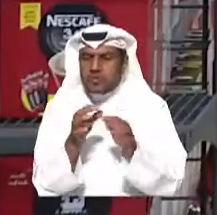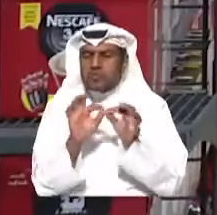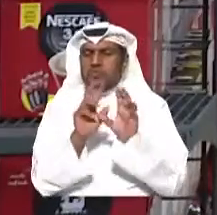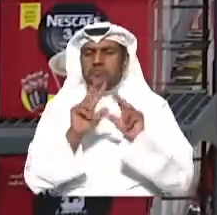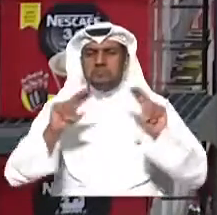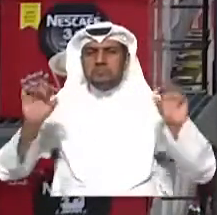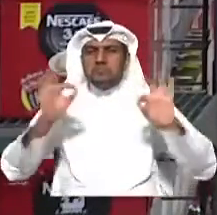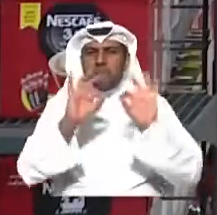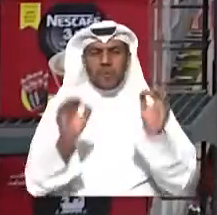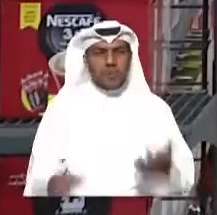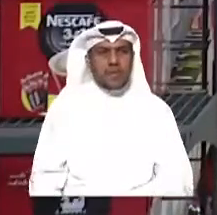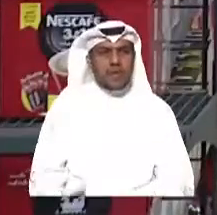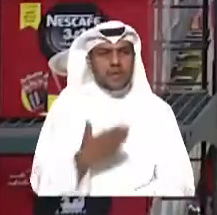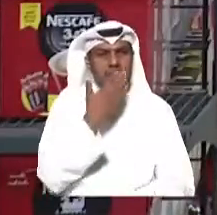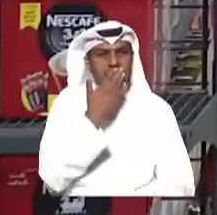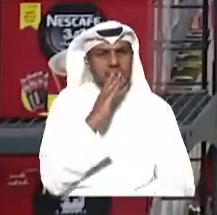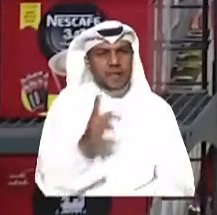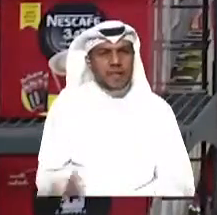التعاونية.